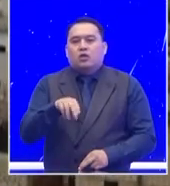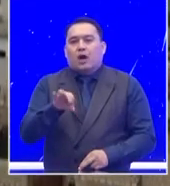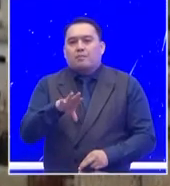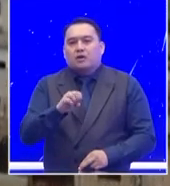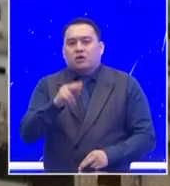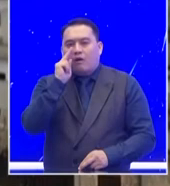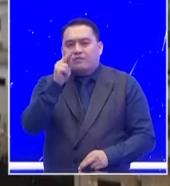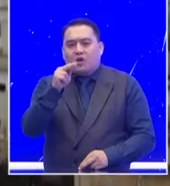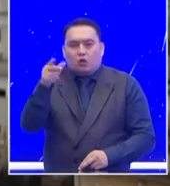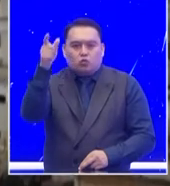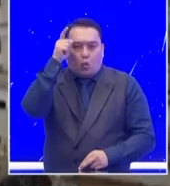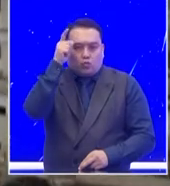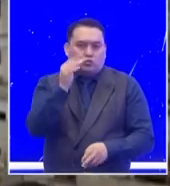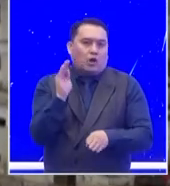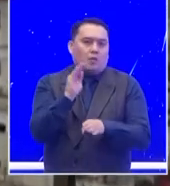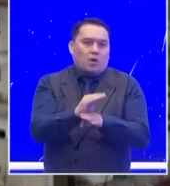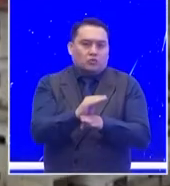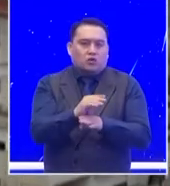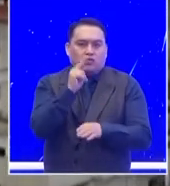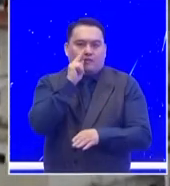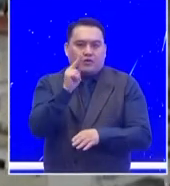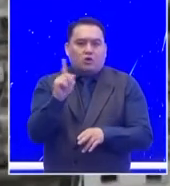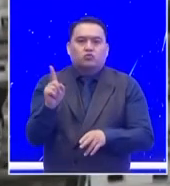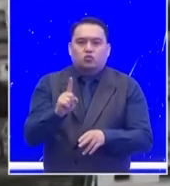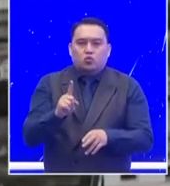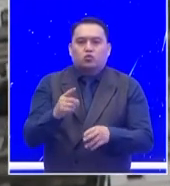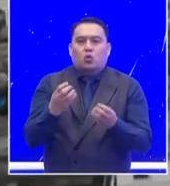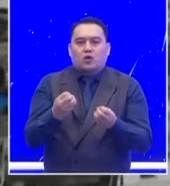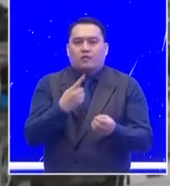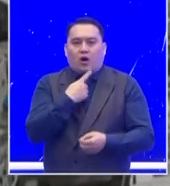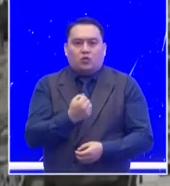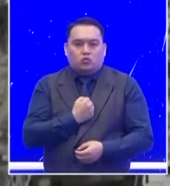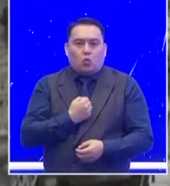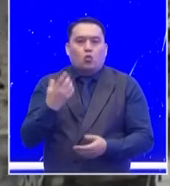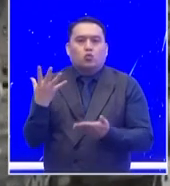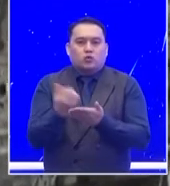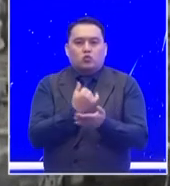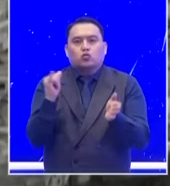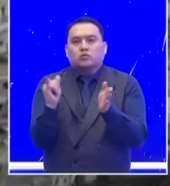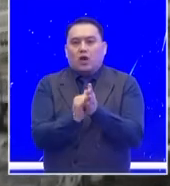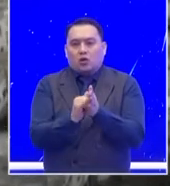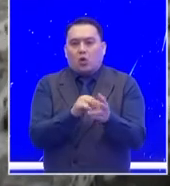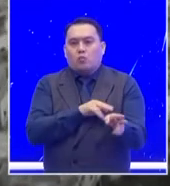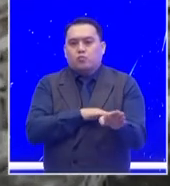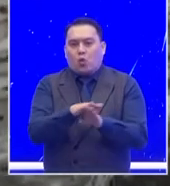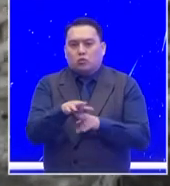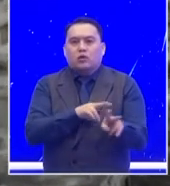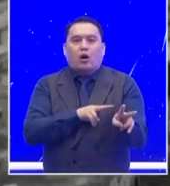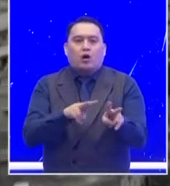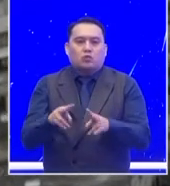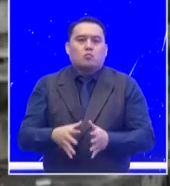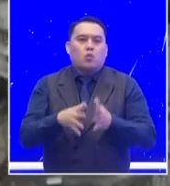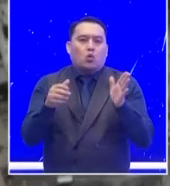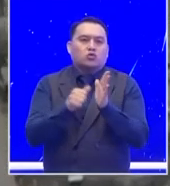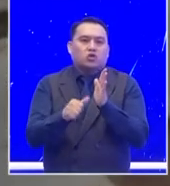в вводе в провинцию дополнительных сил. За последние дни правительственным войскам удалось установить полный контроль над более